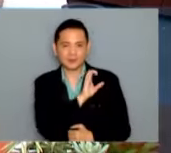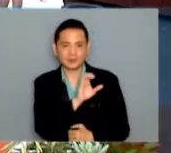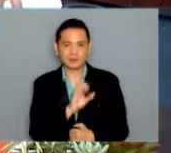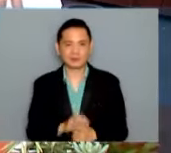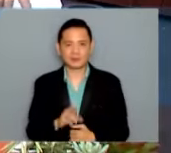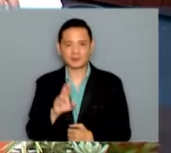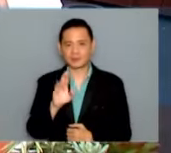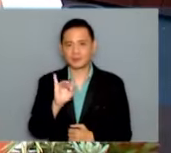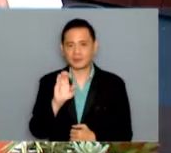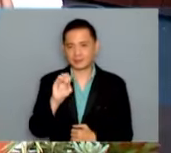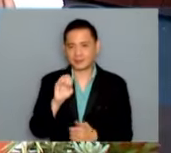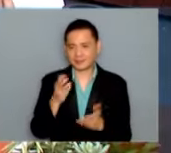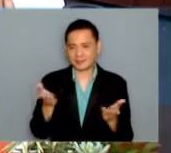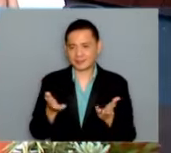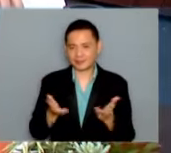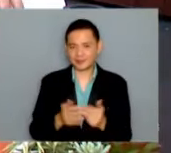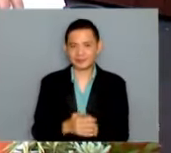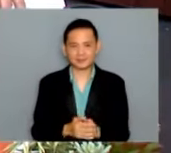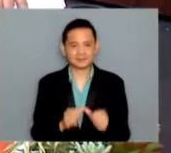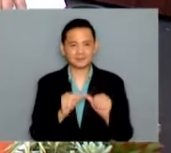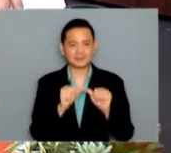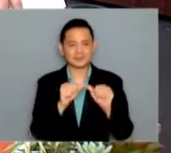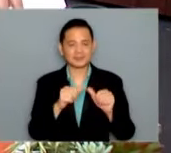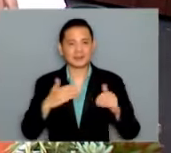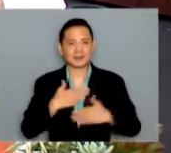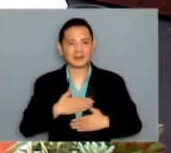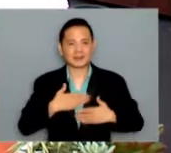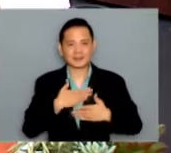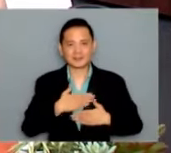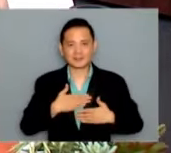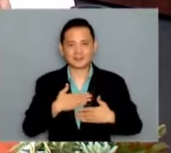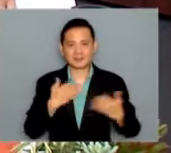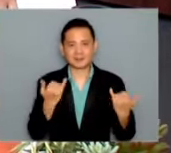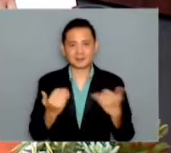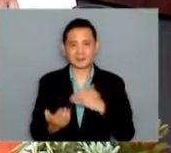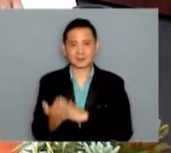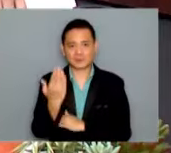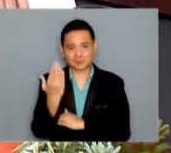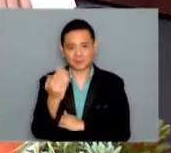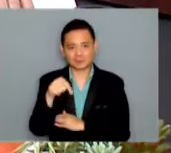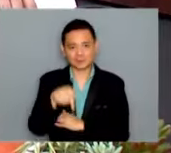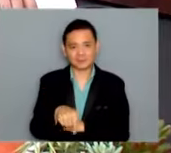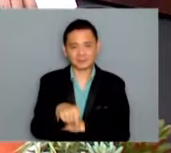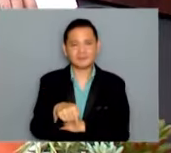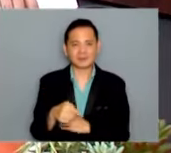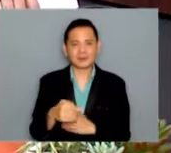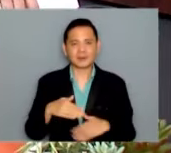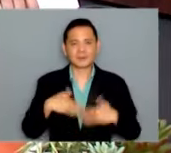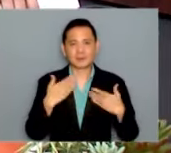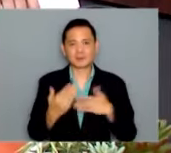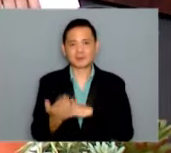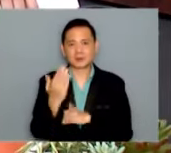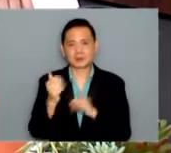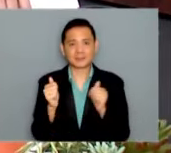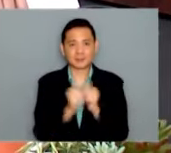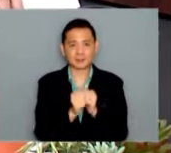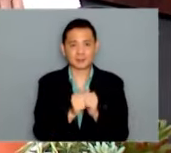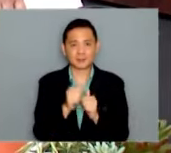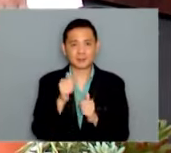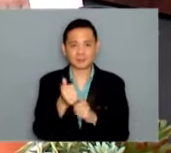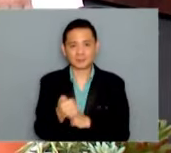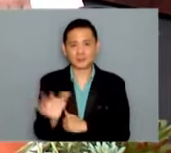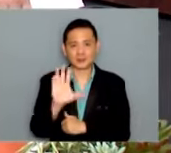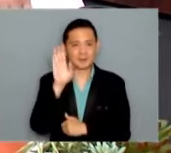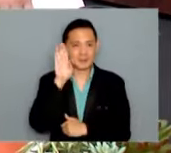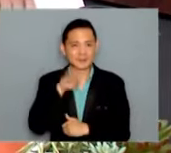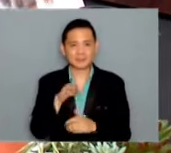Cruz. Tuloy-tuloy lang ang happiness ngayong umaga. Dito pa rin sa inyong happy morning kasalo.